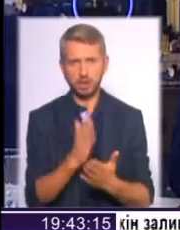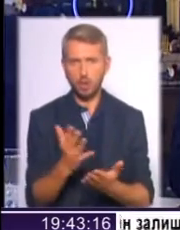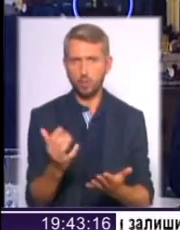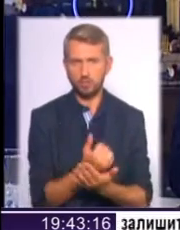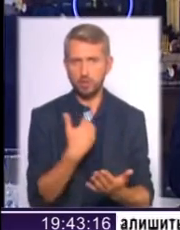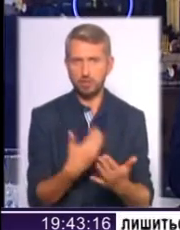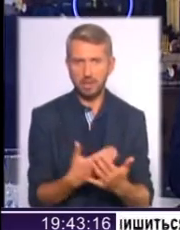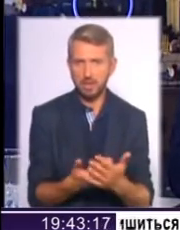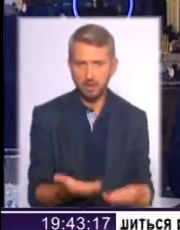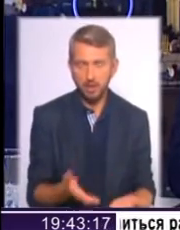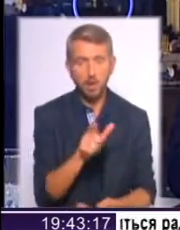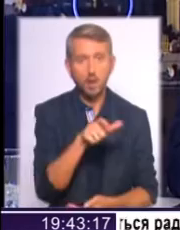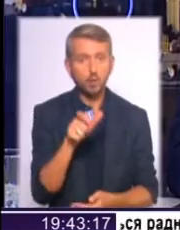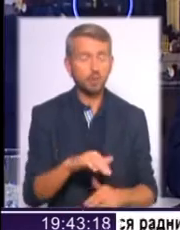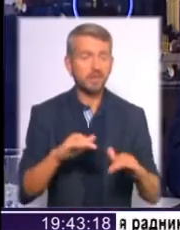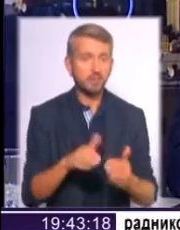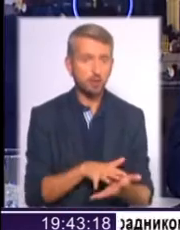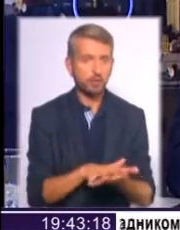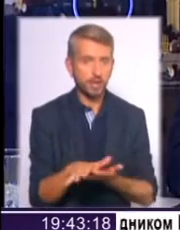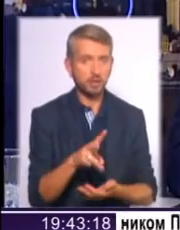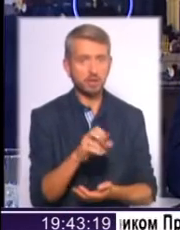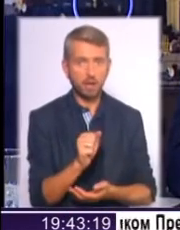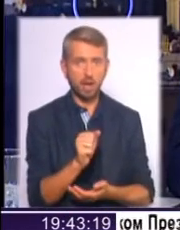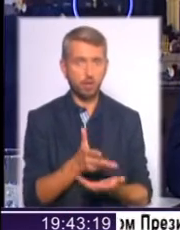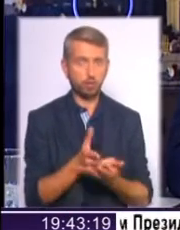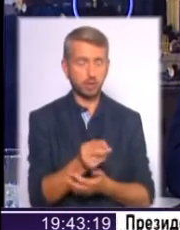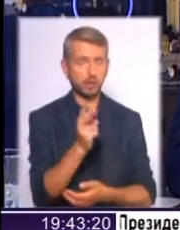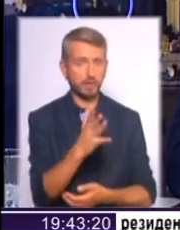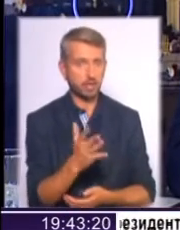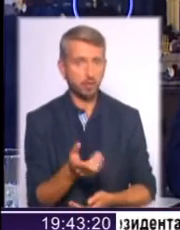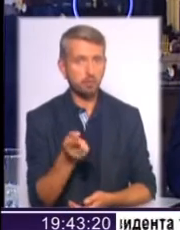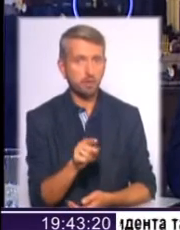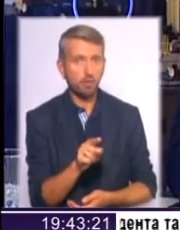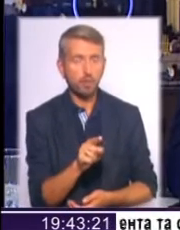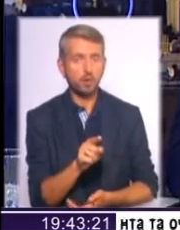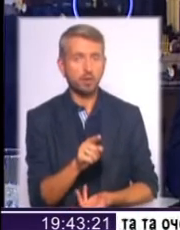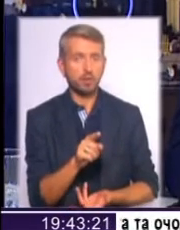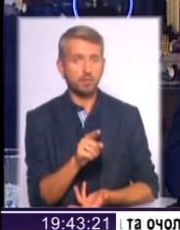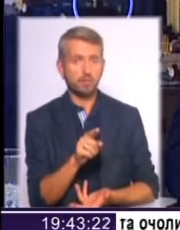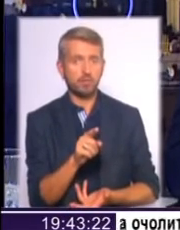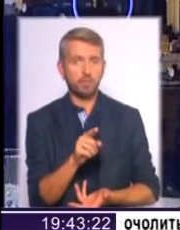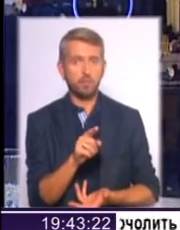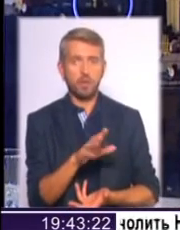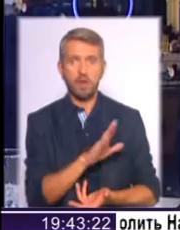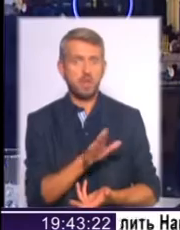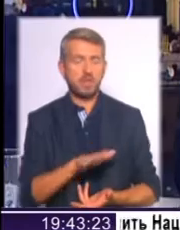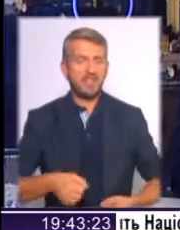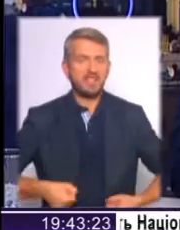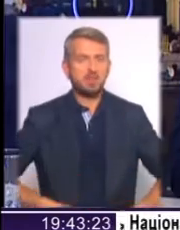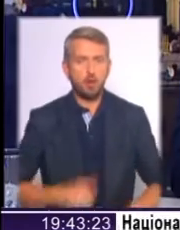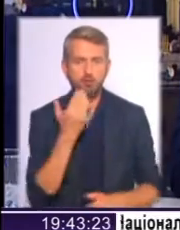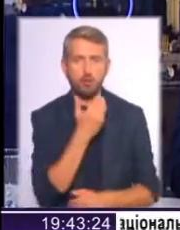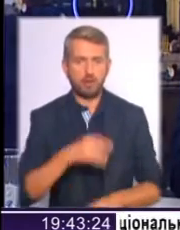приклади. І люди значно зменшують свої витрати на комуналку. При тому не знімаючи, як кажуть, там вже останні штани. Тобто